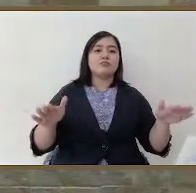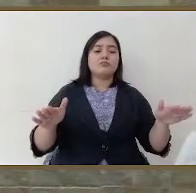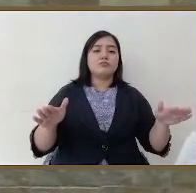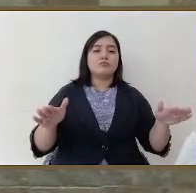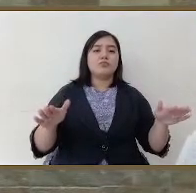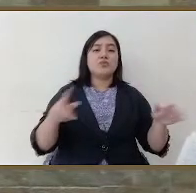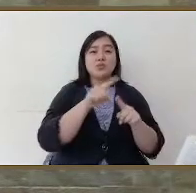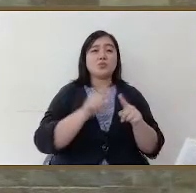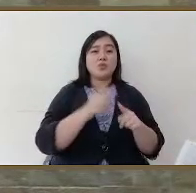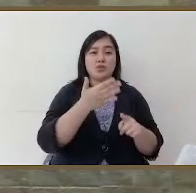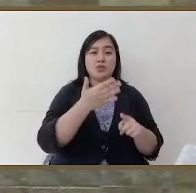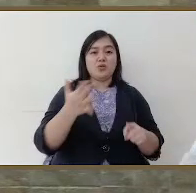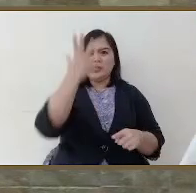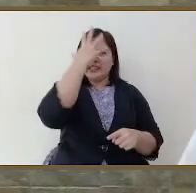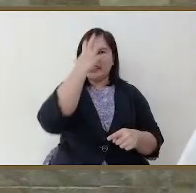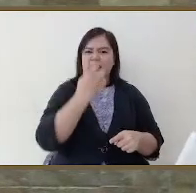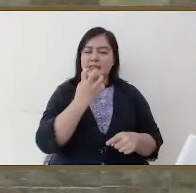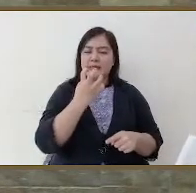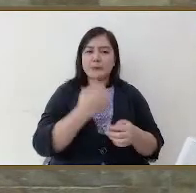sabihin nun kapatid,